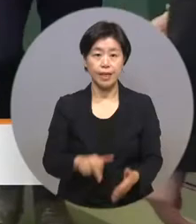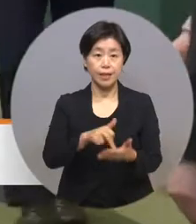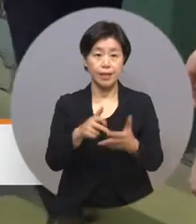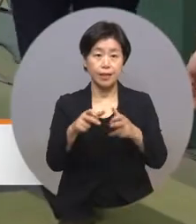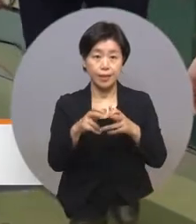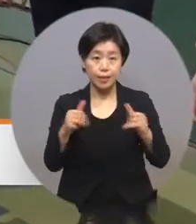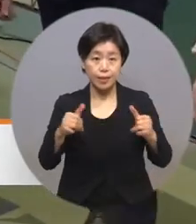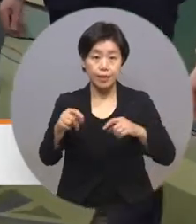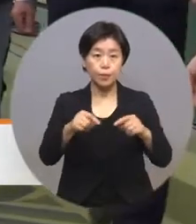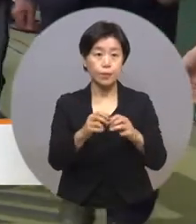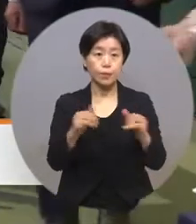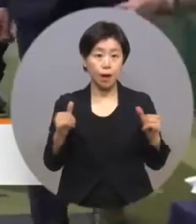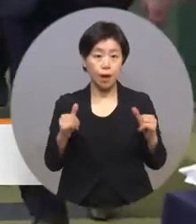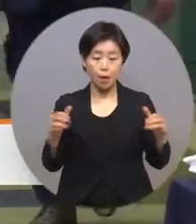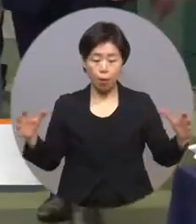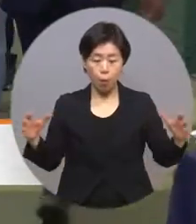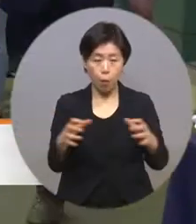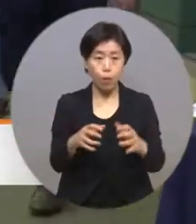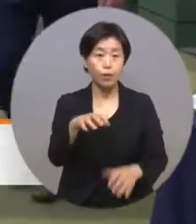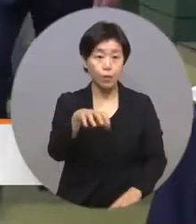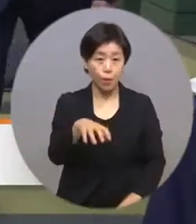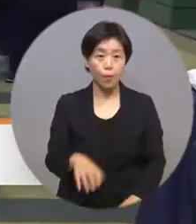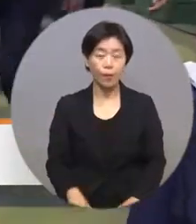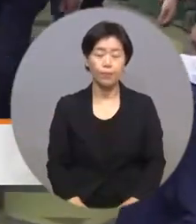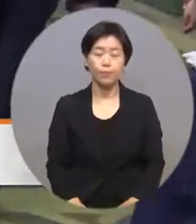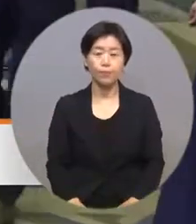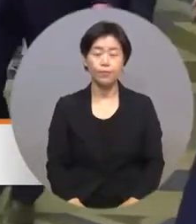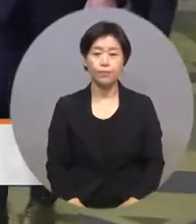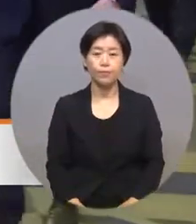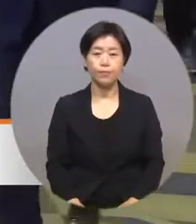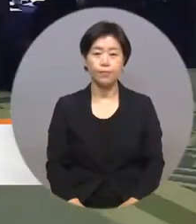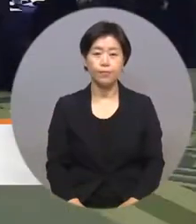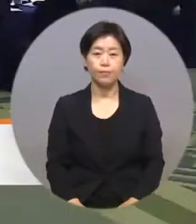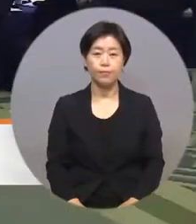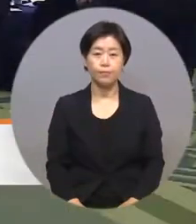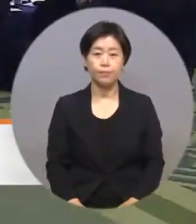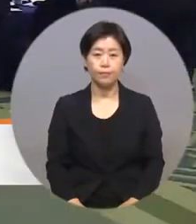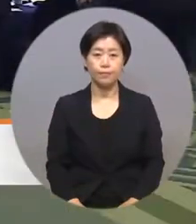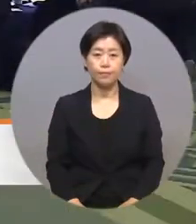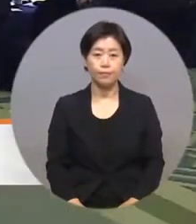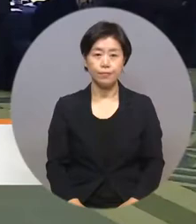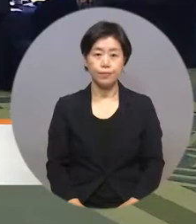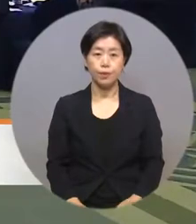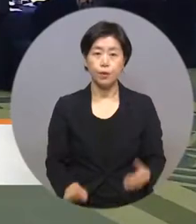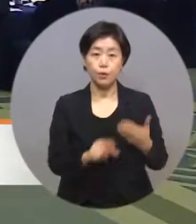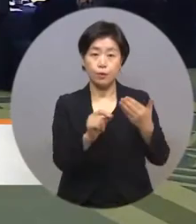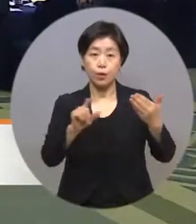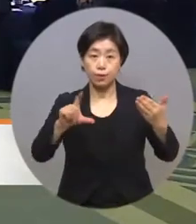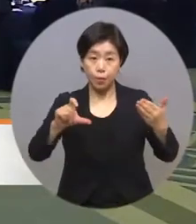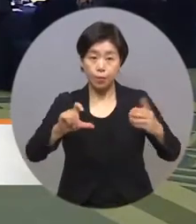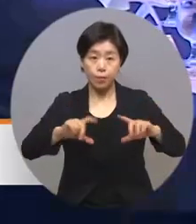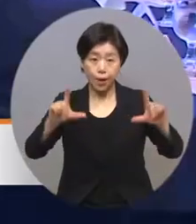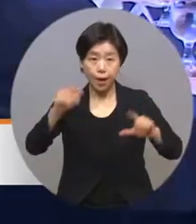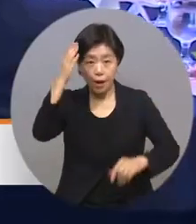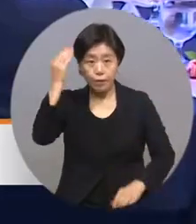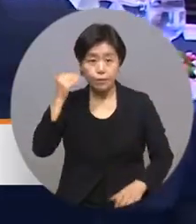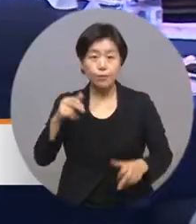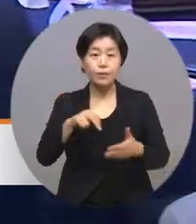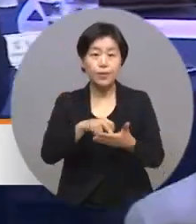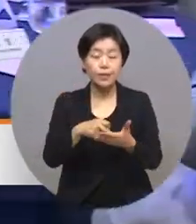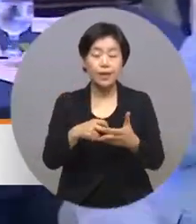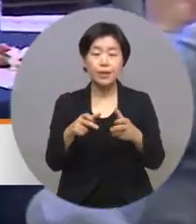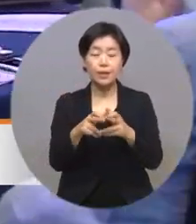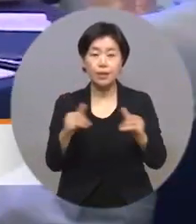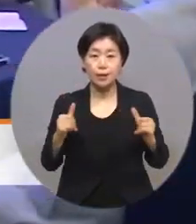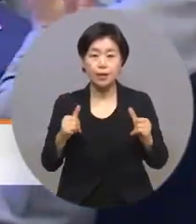지체장애인 지도자들이 한자리에 모이는 뜻깊은 자리가 마련됐습니다. 지난 15일 한국 지체장애인협회는 스위스